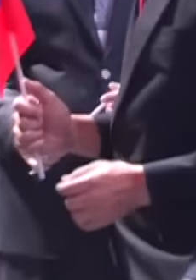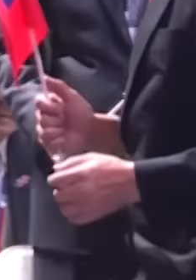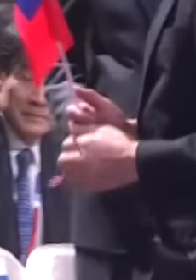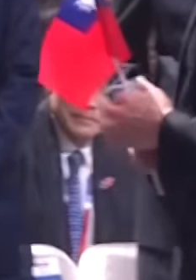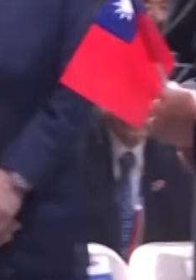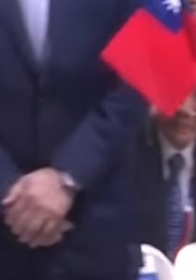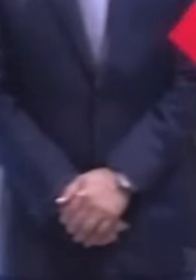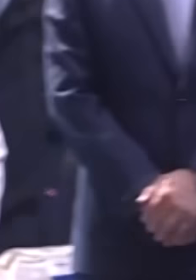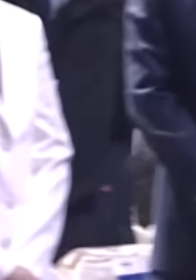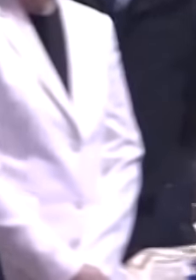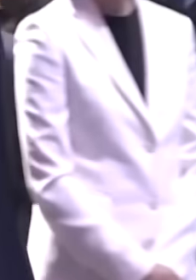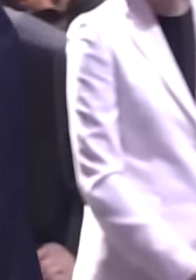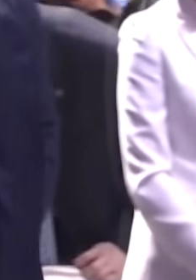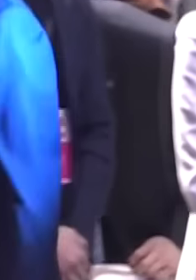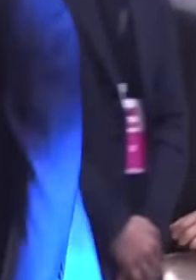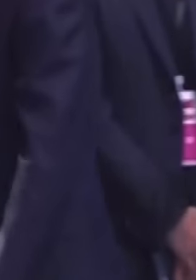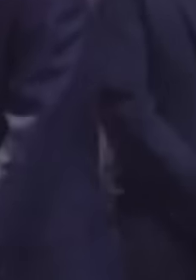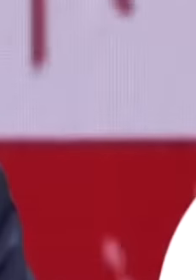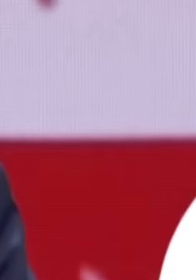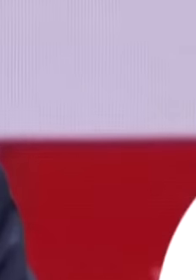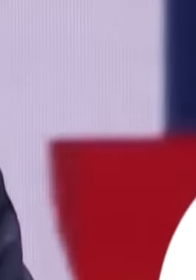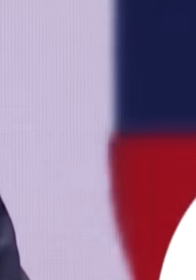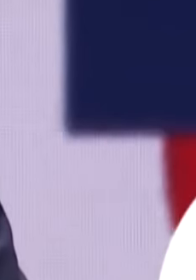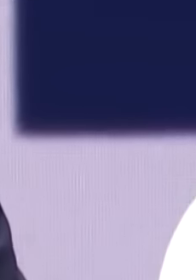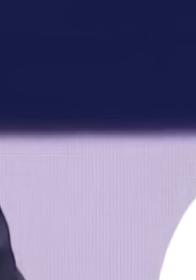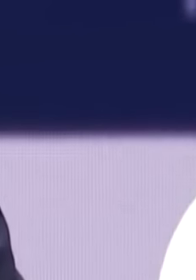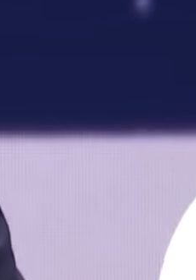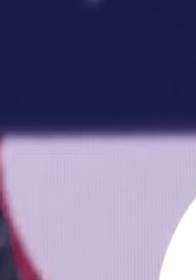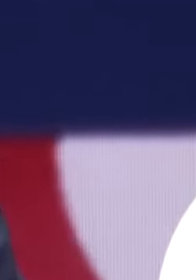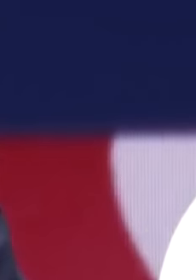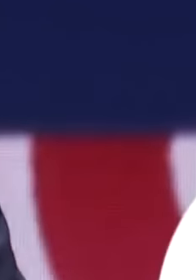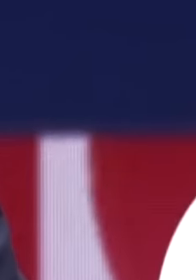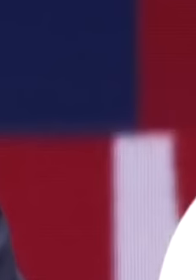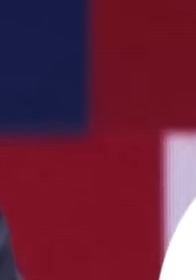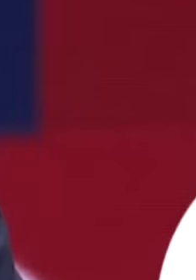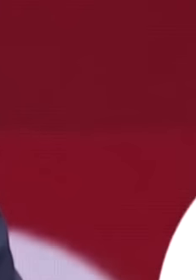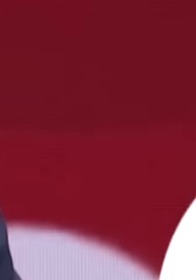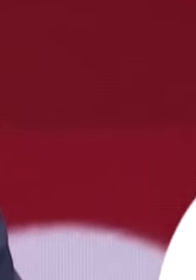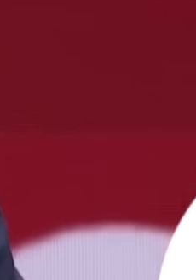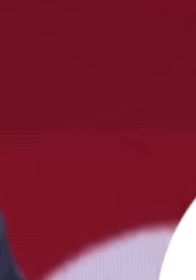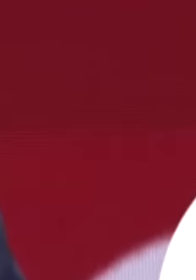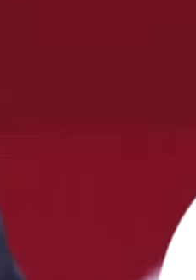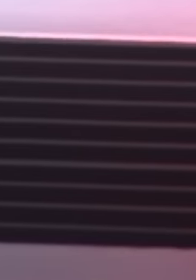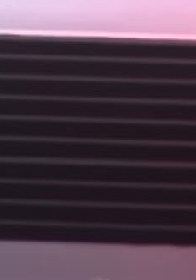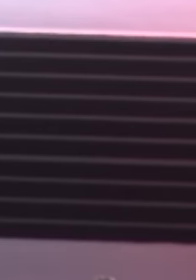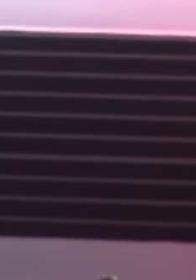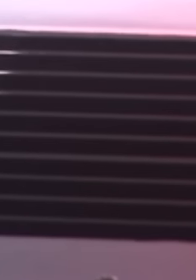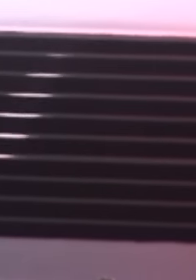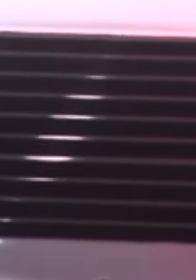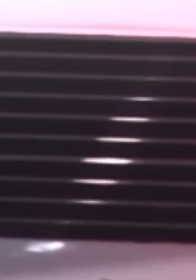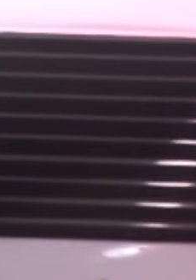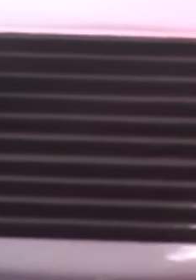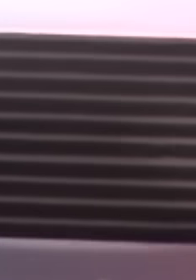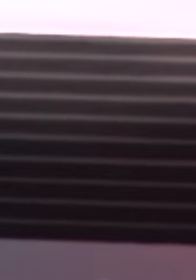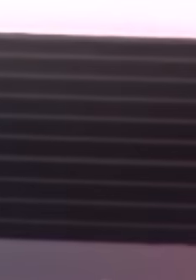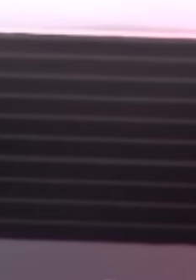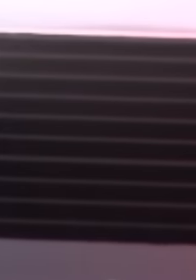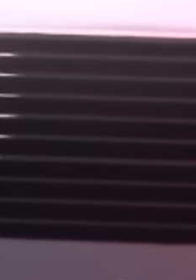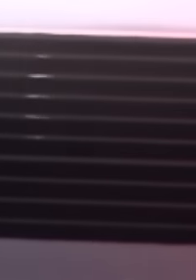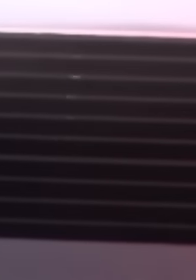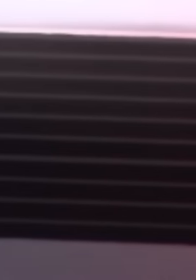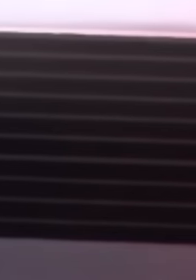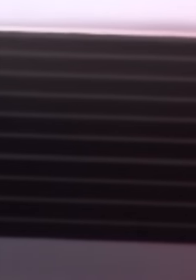国不知道怎么回嘴啊， 因为是太久了， 对不对？而且那个是后来是江泽民时期，他本来是清朝签的。江泽民他